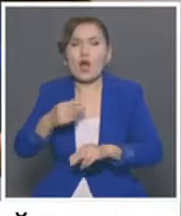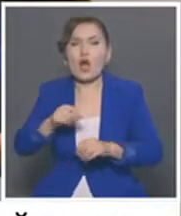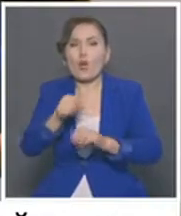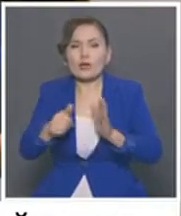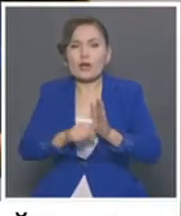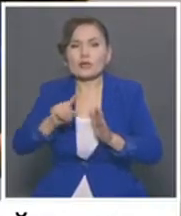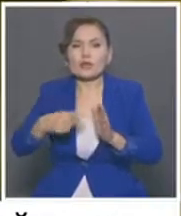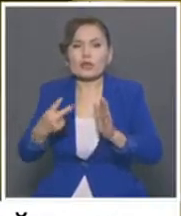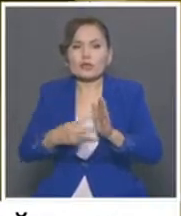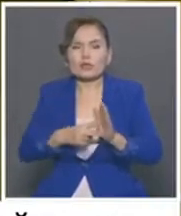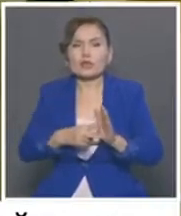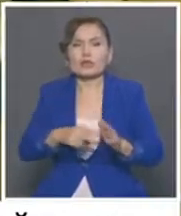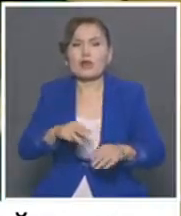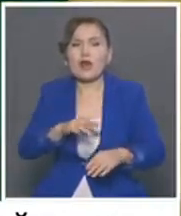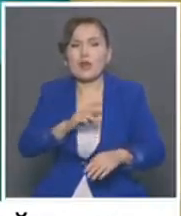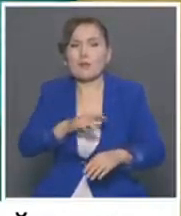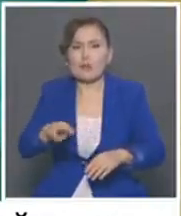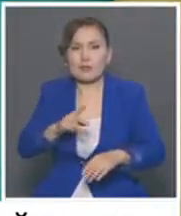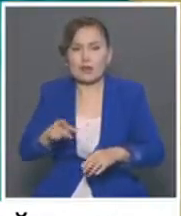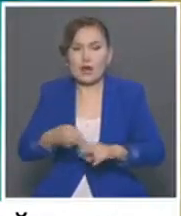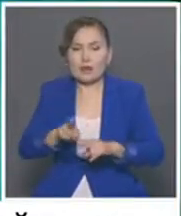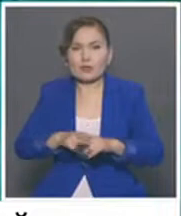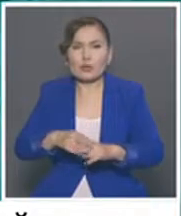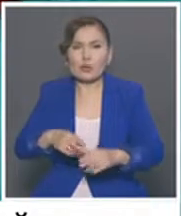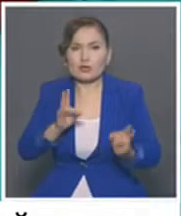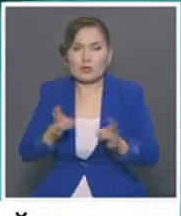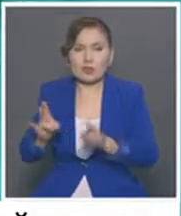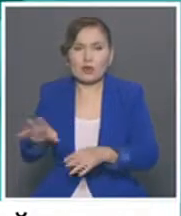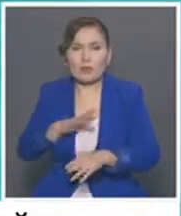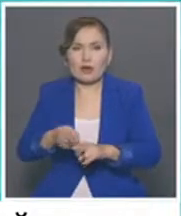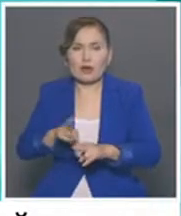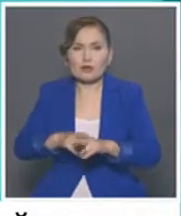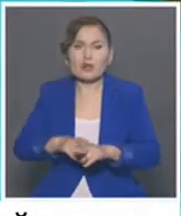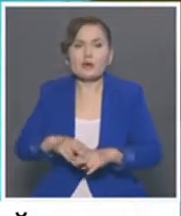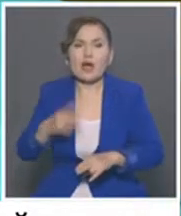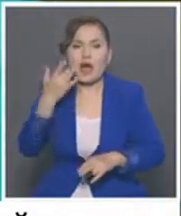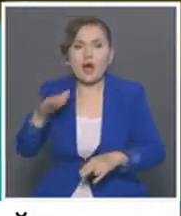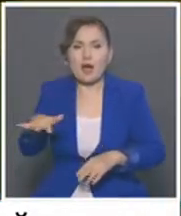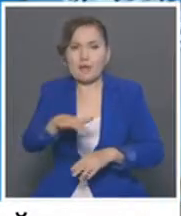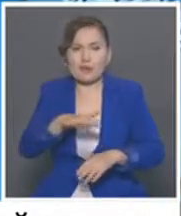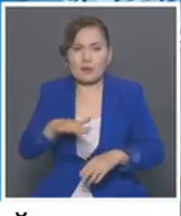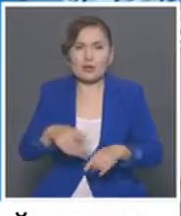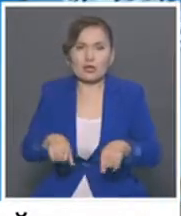миллион тұрғын инфекцияланды. Осы науқастардың 4,5 миллионы Латын Америкасы мен Кариб бассейні аймағынан.